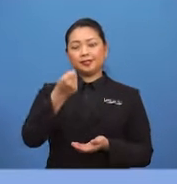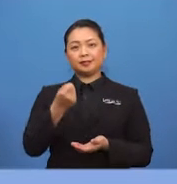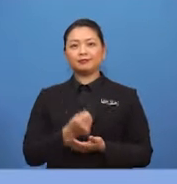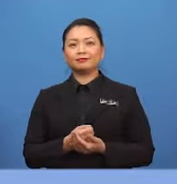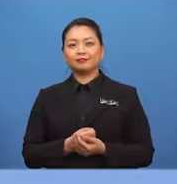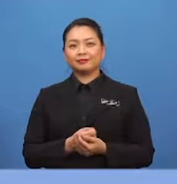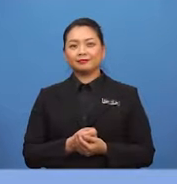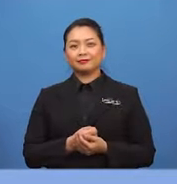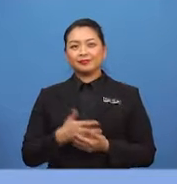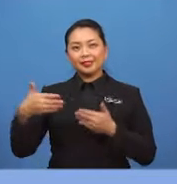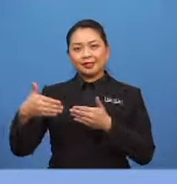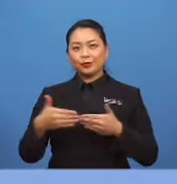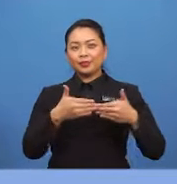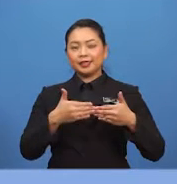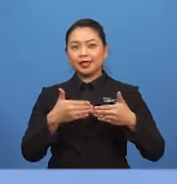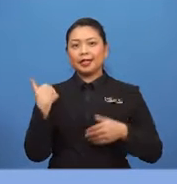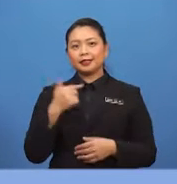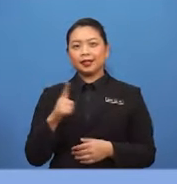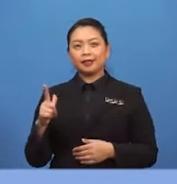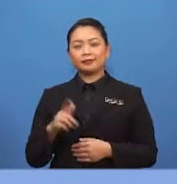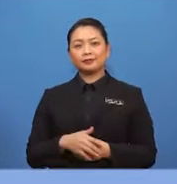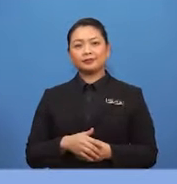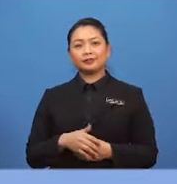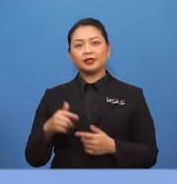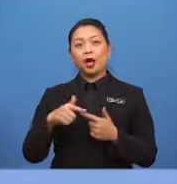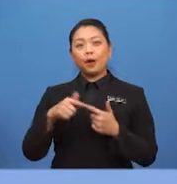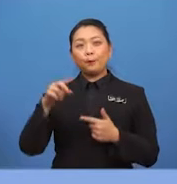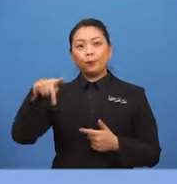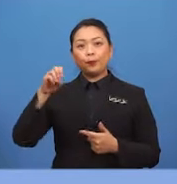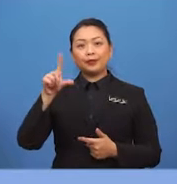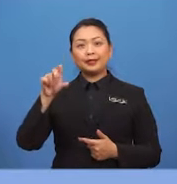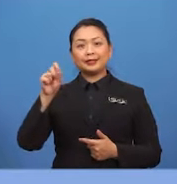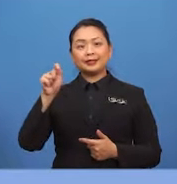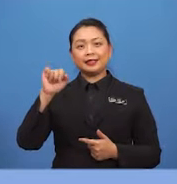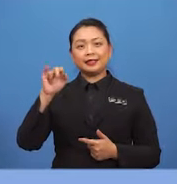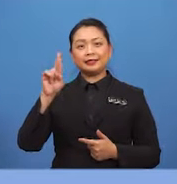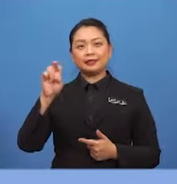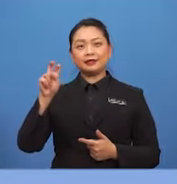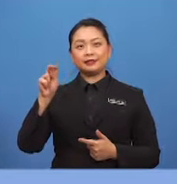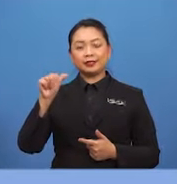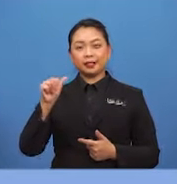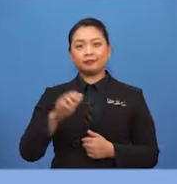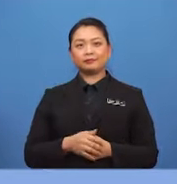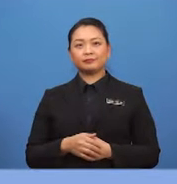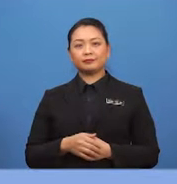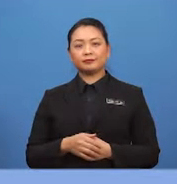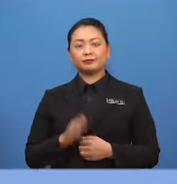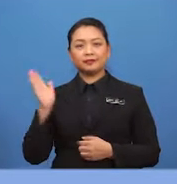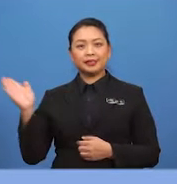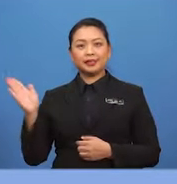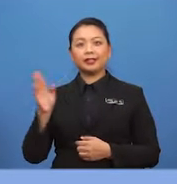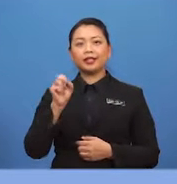baldi. Seterusnya adalah polistirena. Monomernya adalah